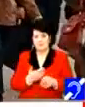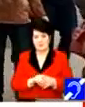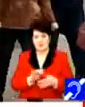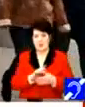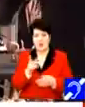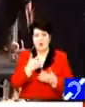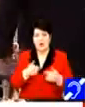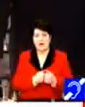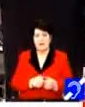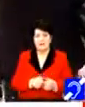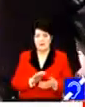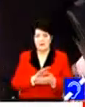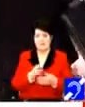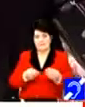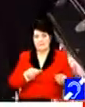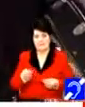civilă.